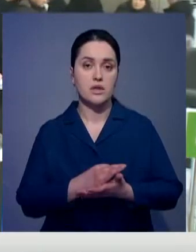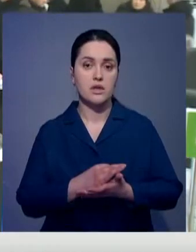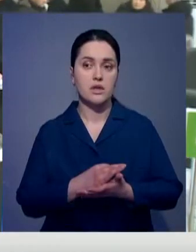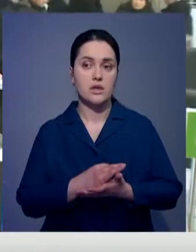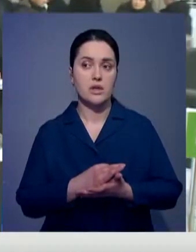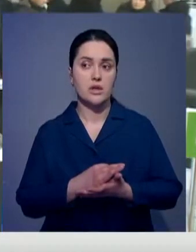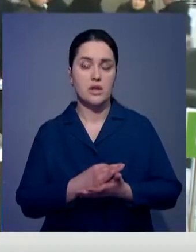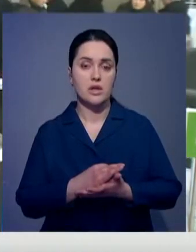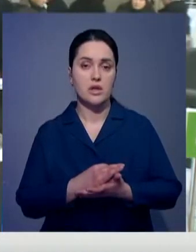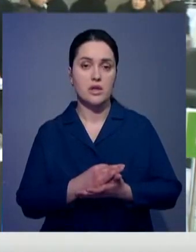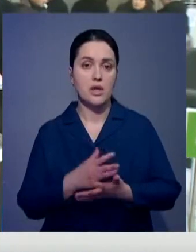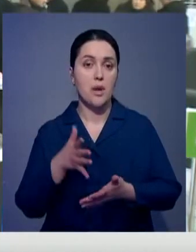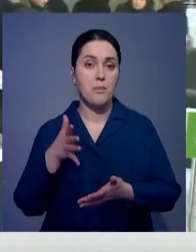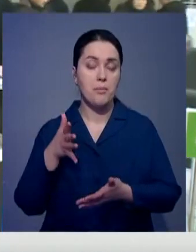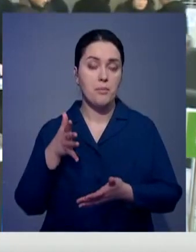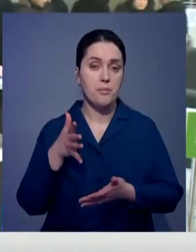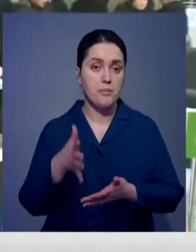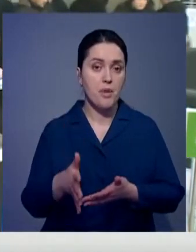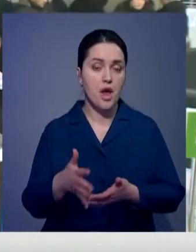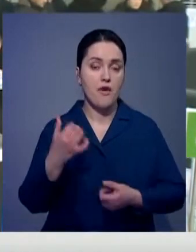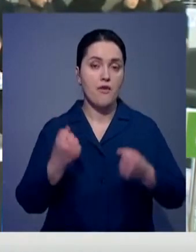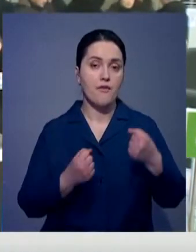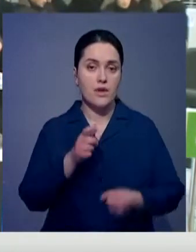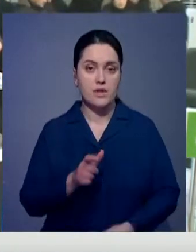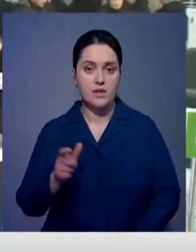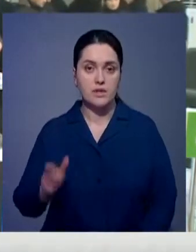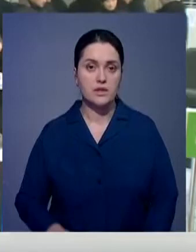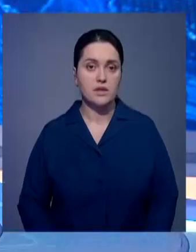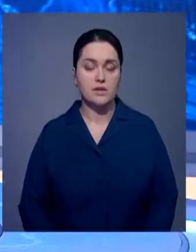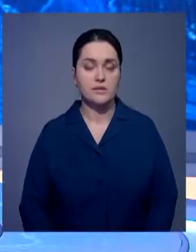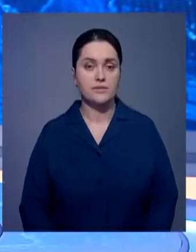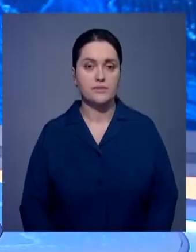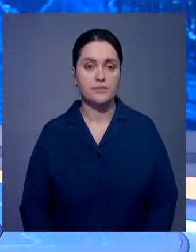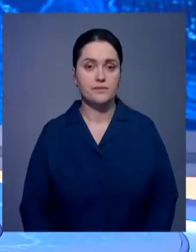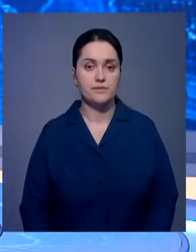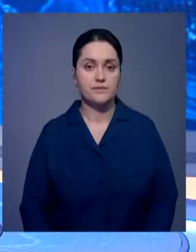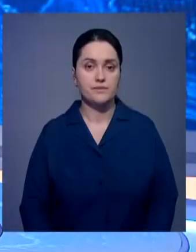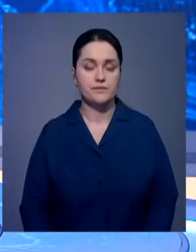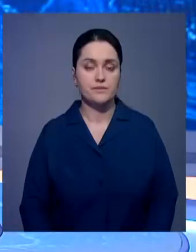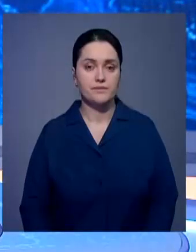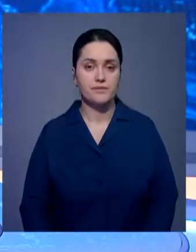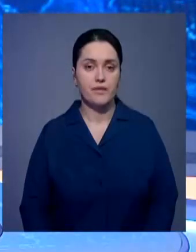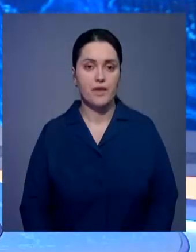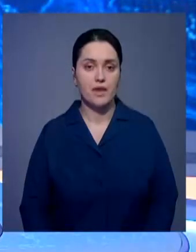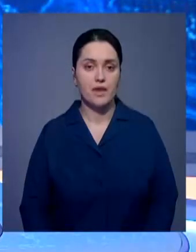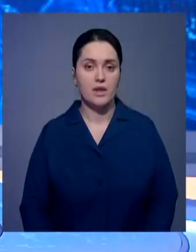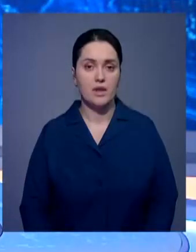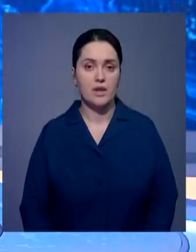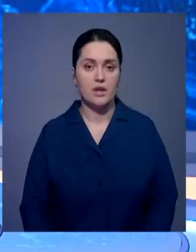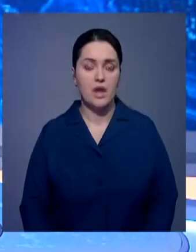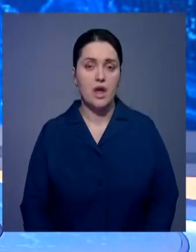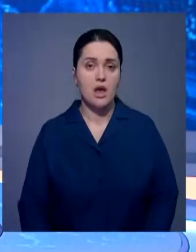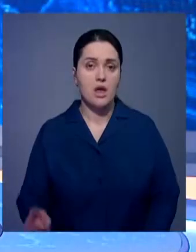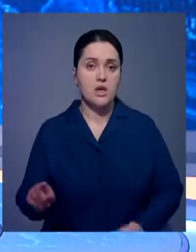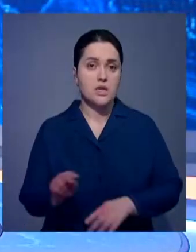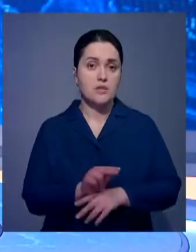административной ответственности более 5000 водителей. К другим темам. После того, как